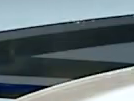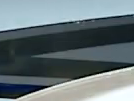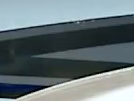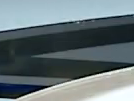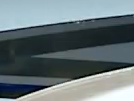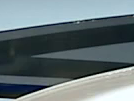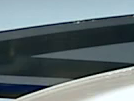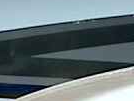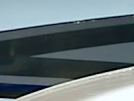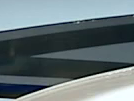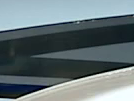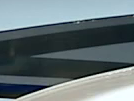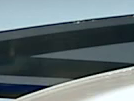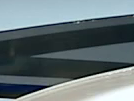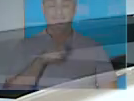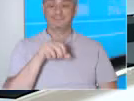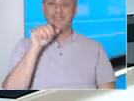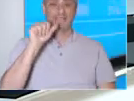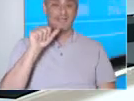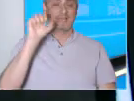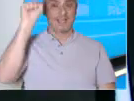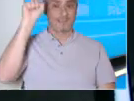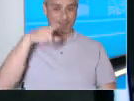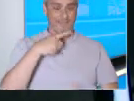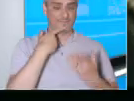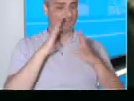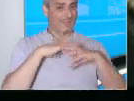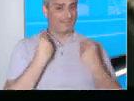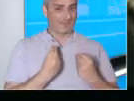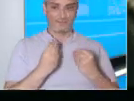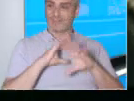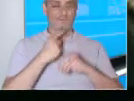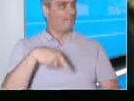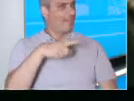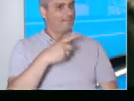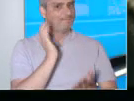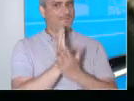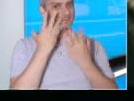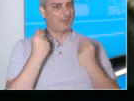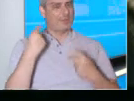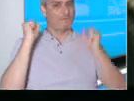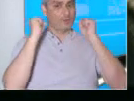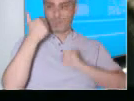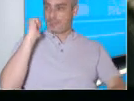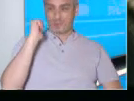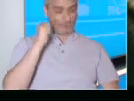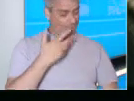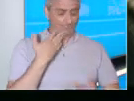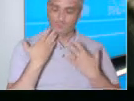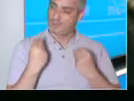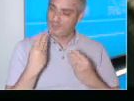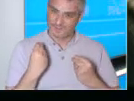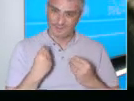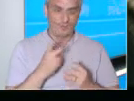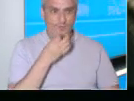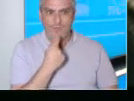ועכשיו אנחנו עם חבר הכנסת איתמר בן גביר, שלום, ערב טוב לך. ערב טוב לכם. מזל טוב, יום הולדת אתמול. תודה, תודה, נכון.